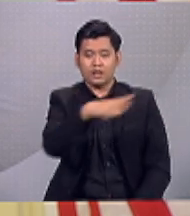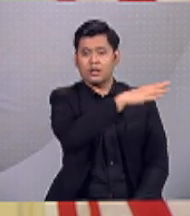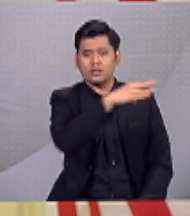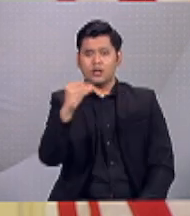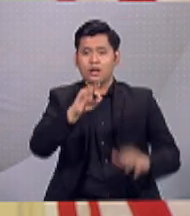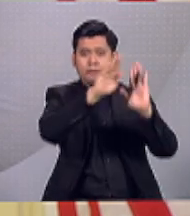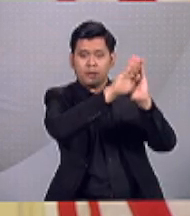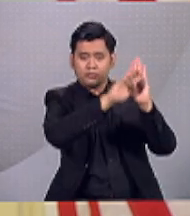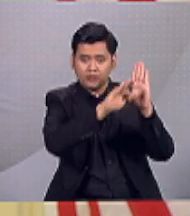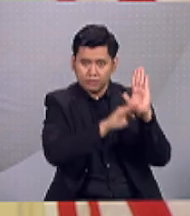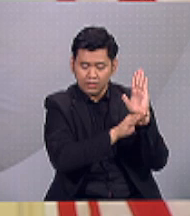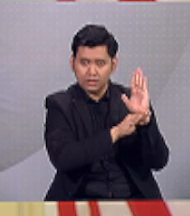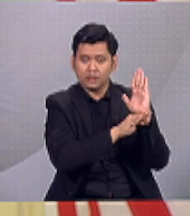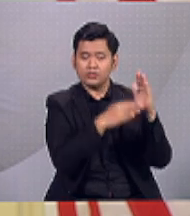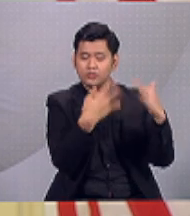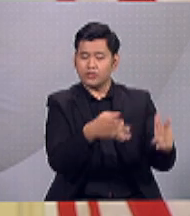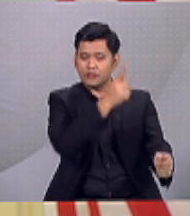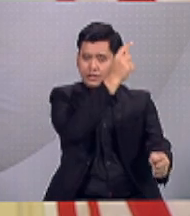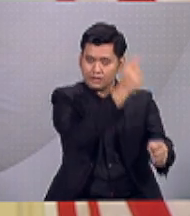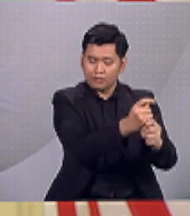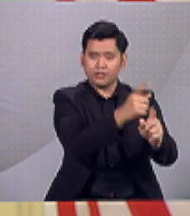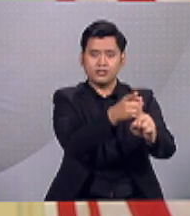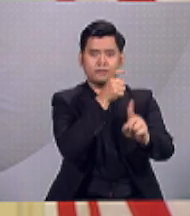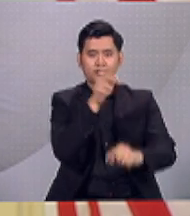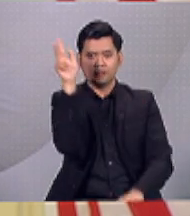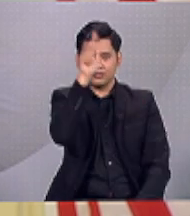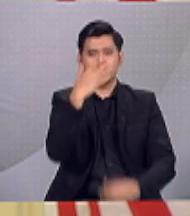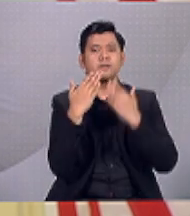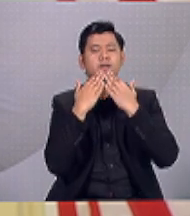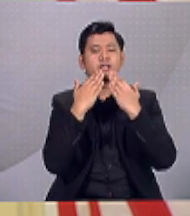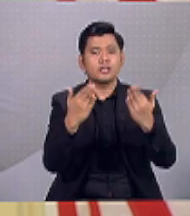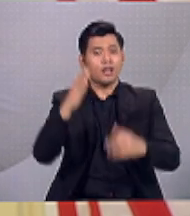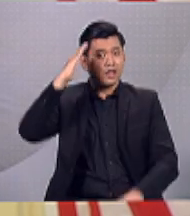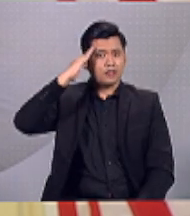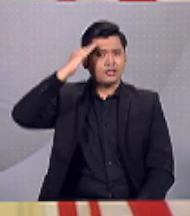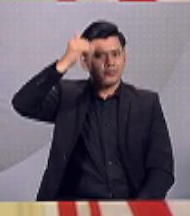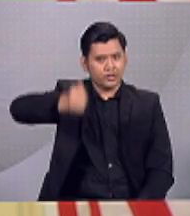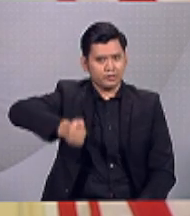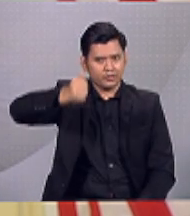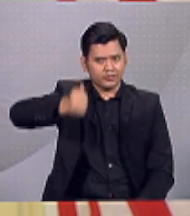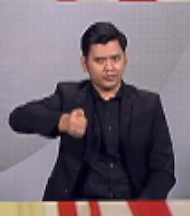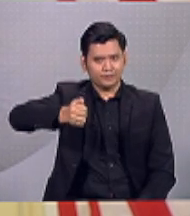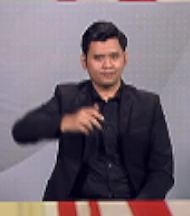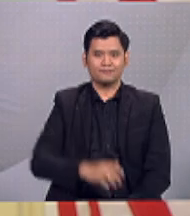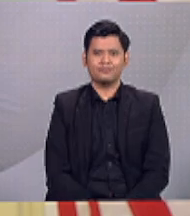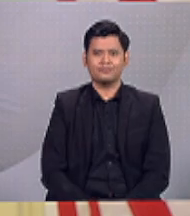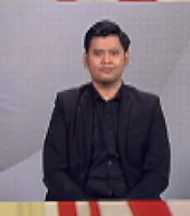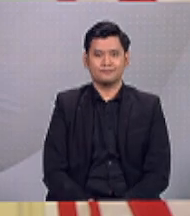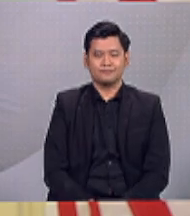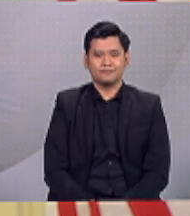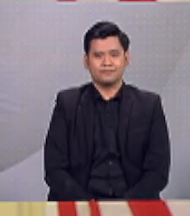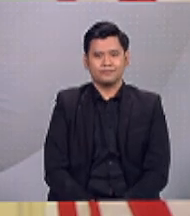peraturan yang dikeluarkan oleh kerajaan. Terima kasih. Assalamualaikum warahmatullahi wabarakatuh.